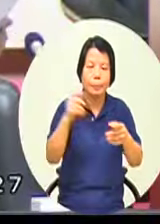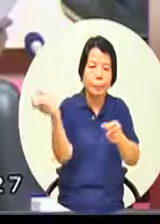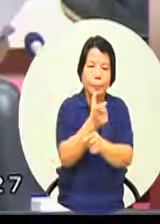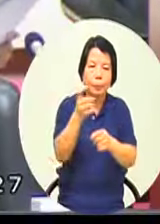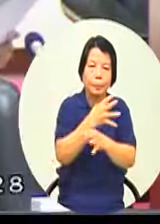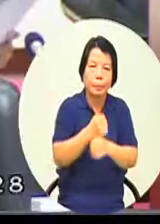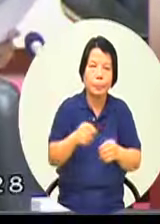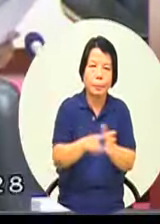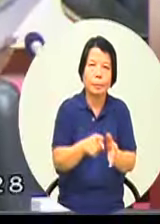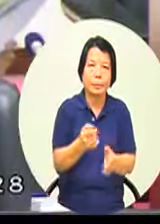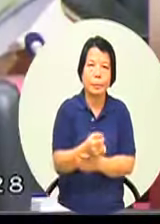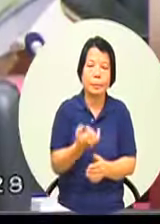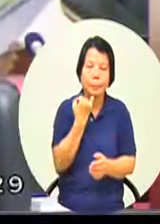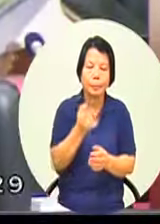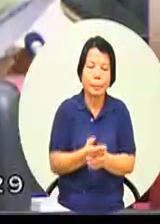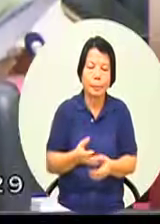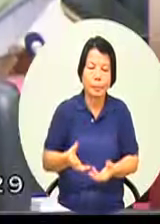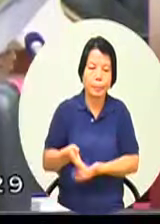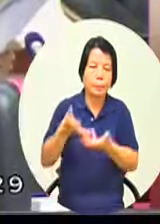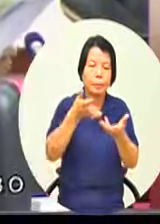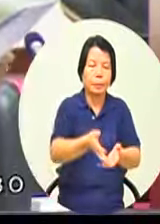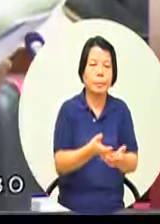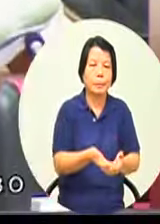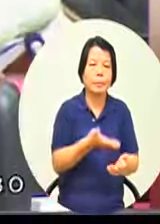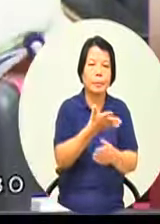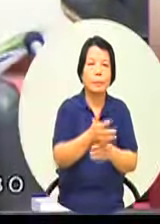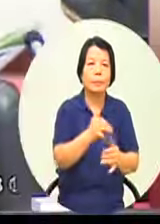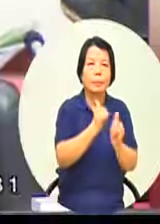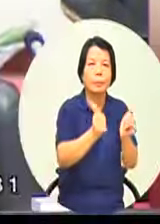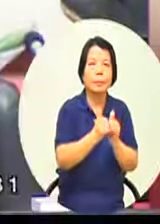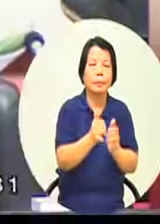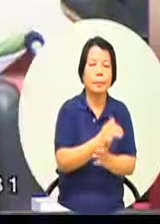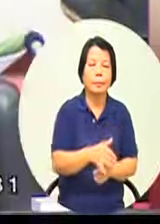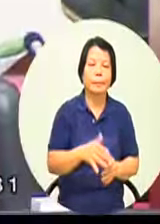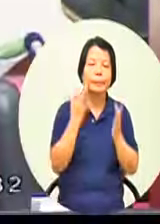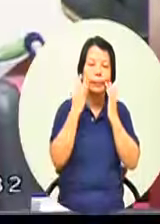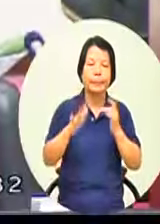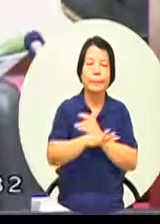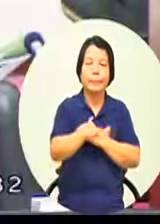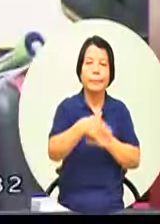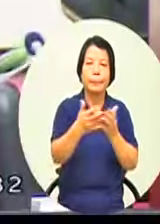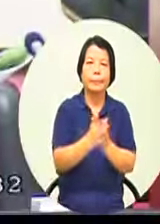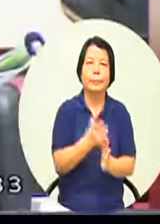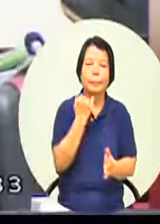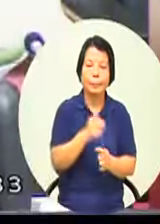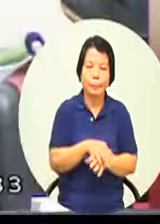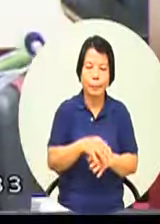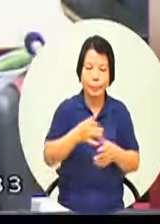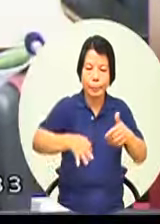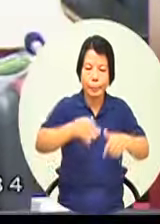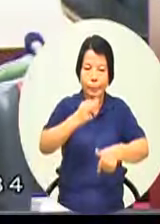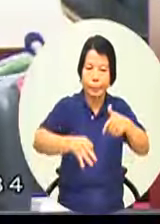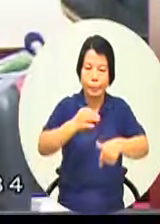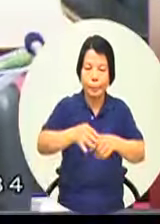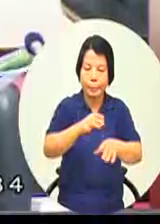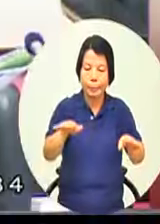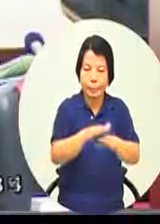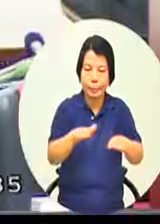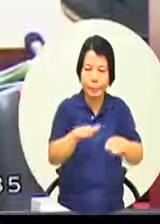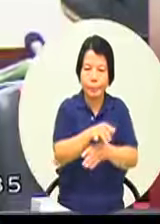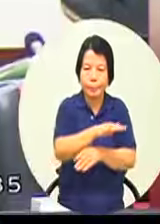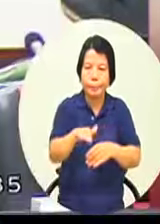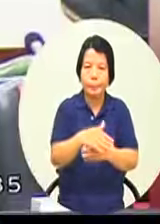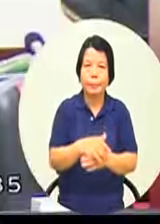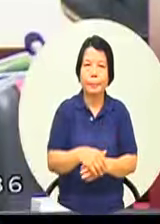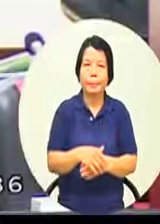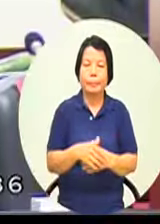时候能够拿出来供应，让市场能够平衡一些菜价，能够